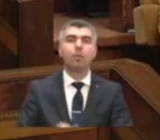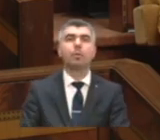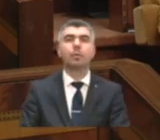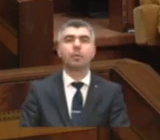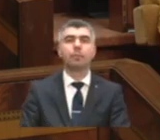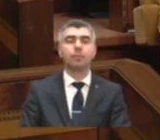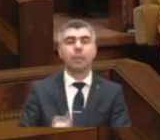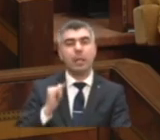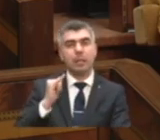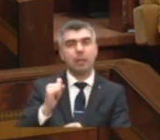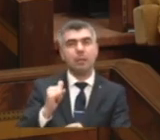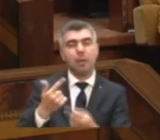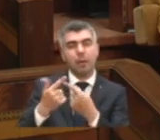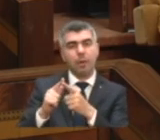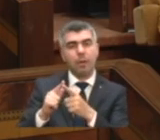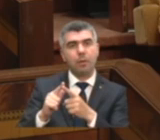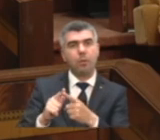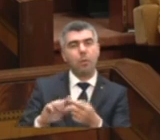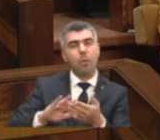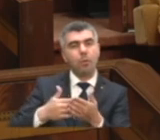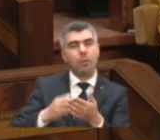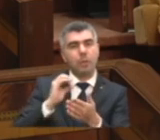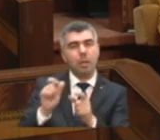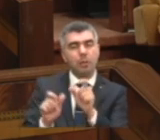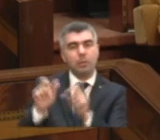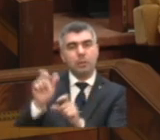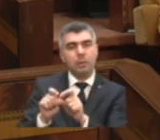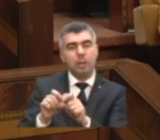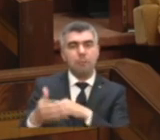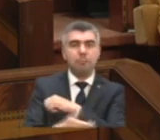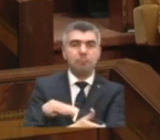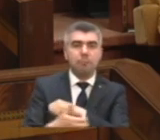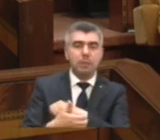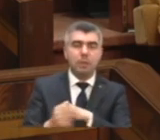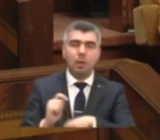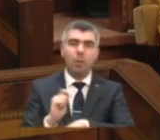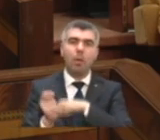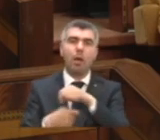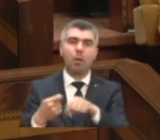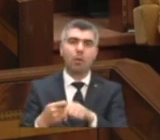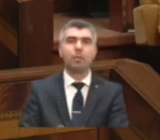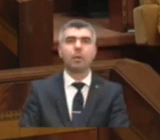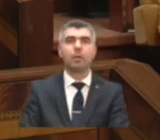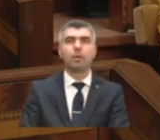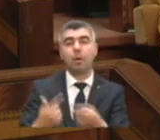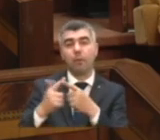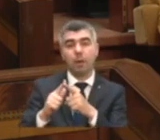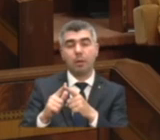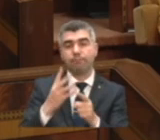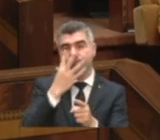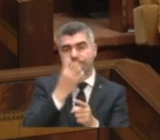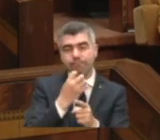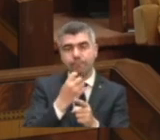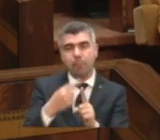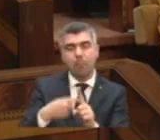في الإجهاز على ما تبقى من قدرة شرائية للفئة الفقيرة خاصة بالعالم القروي، وأحزمة البؤس وزيادة